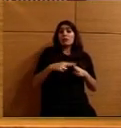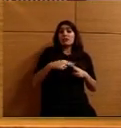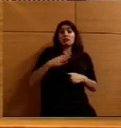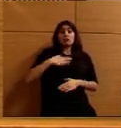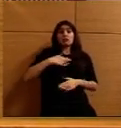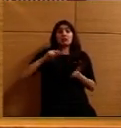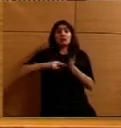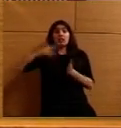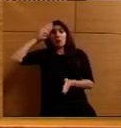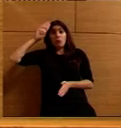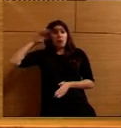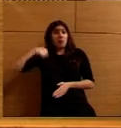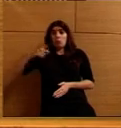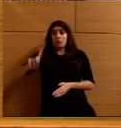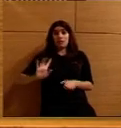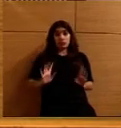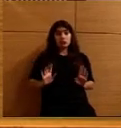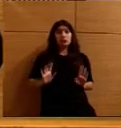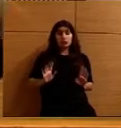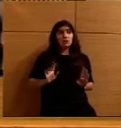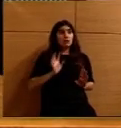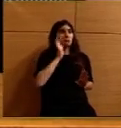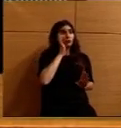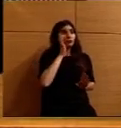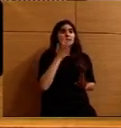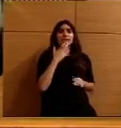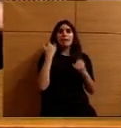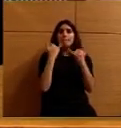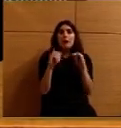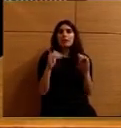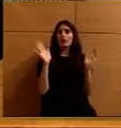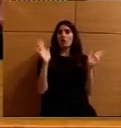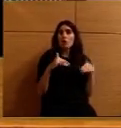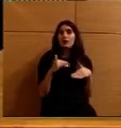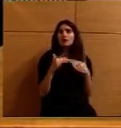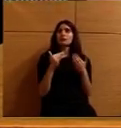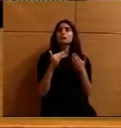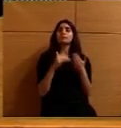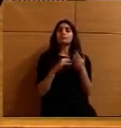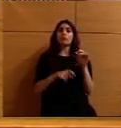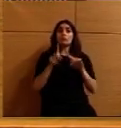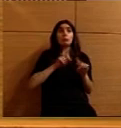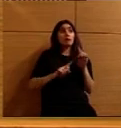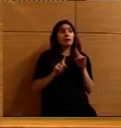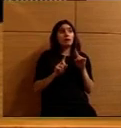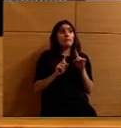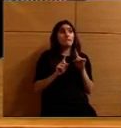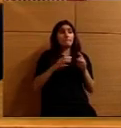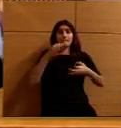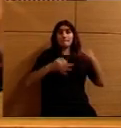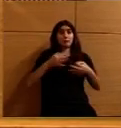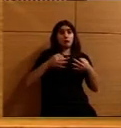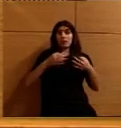no sóc tècnic, no sóc jurista. Però on no hi ha pacíficament les coses, les coses jurídiques